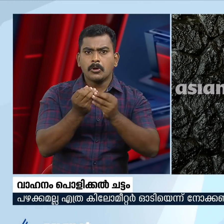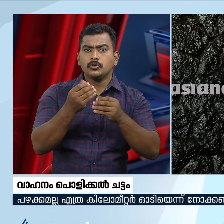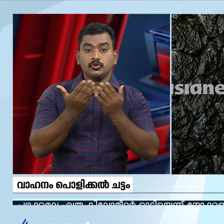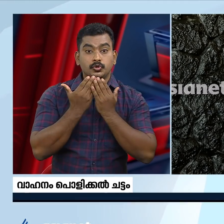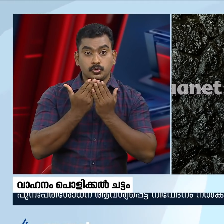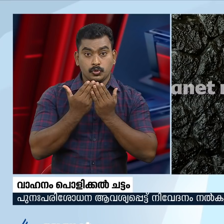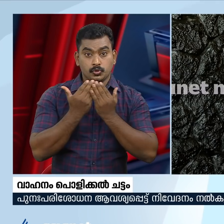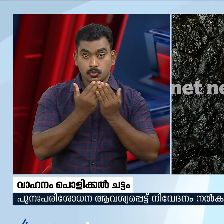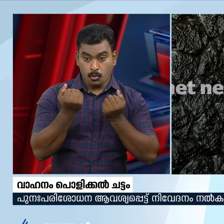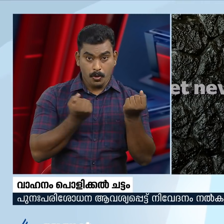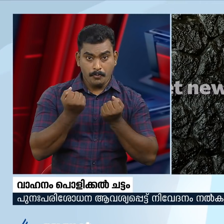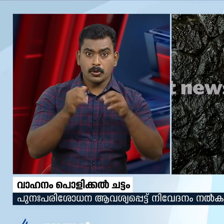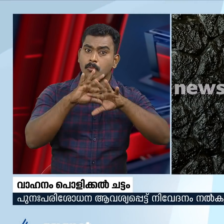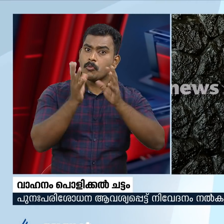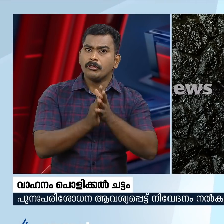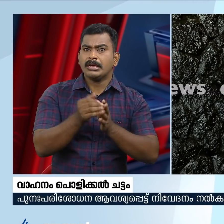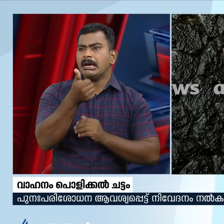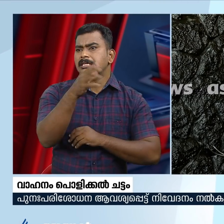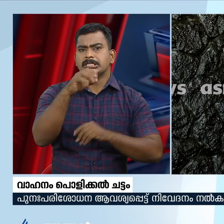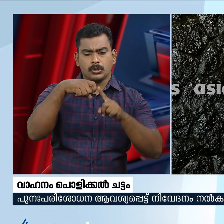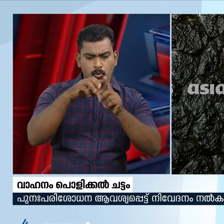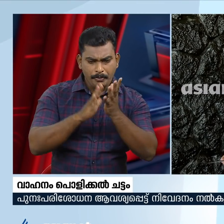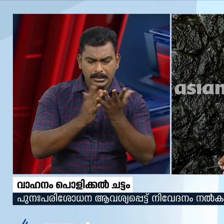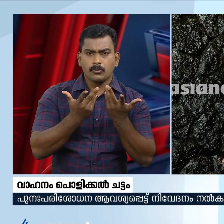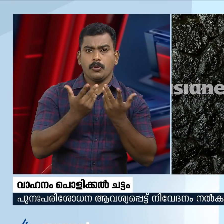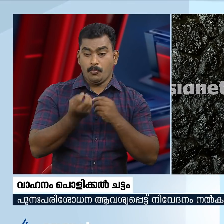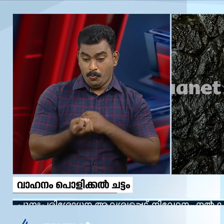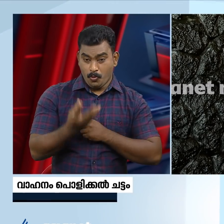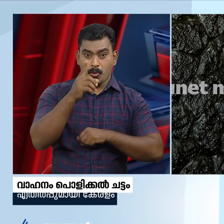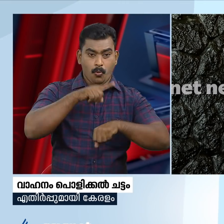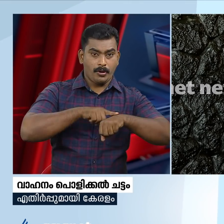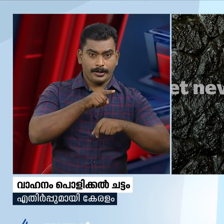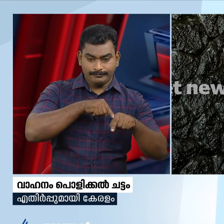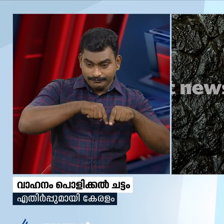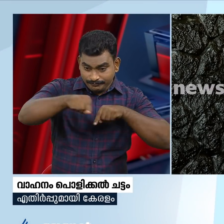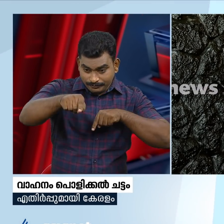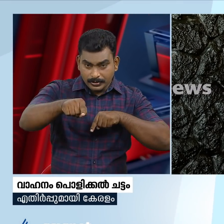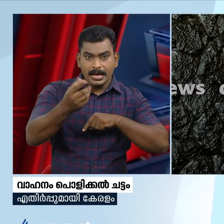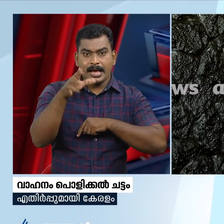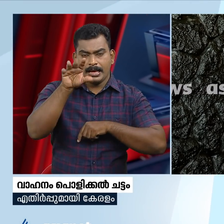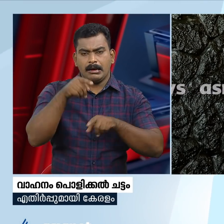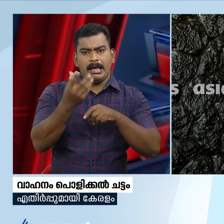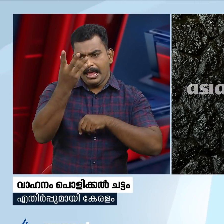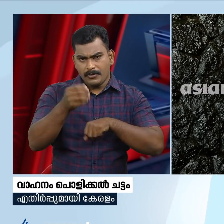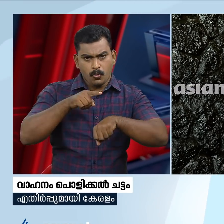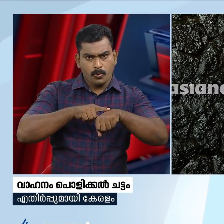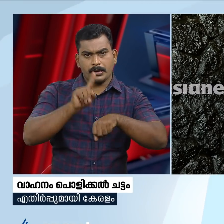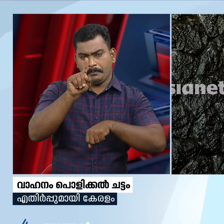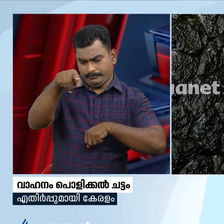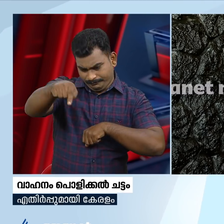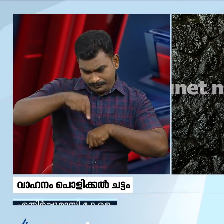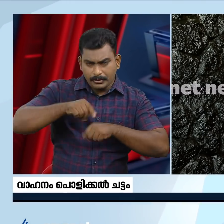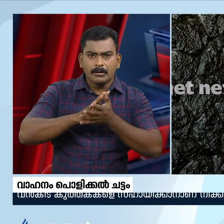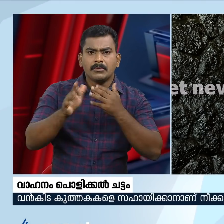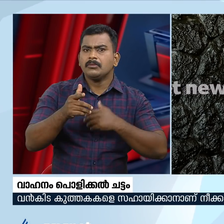20 വർഷം കൊണ്ടോ ഓടുന്നതൊക്കെ ഒരു 50-60 കിലോമീറ്റർ ഓടുള്ളൂ. രാവിലെ പോയി ട്രിപ്പ് കഴിഞ്ഞാൽ പിന്നെ വൈകുന്നേരം ഓടുന്നത്. അപ്പോൾ ഇത് ഒരു വളരെ അപ്രായോഗികമായ ഒരു